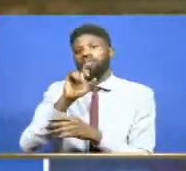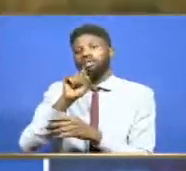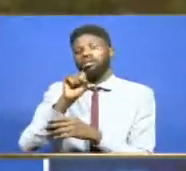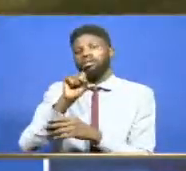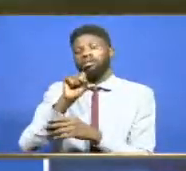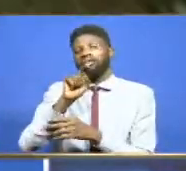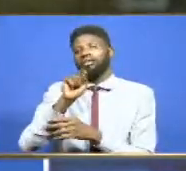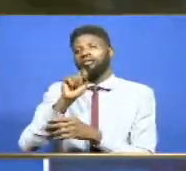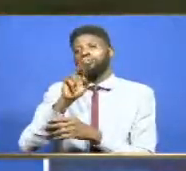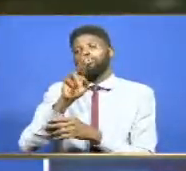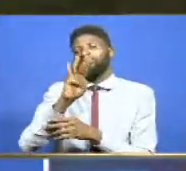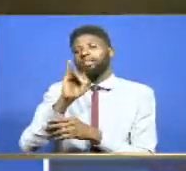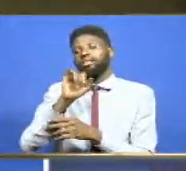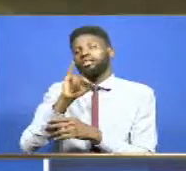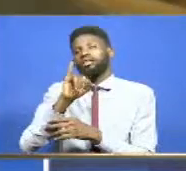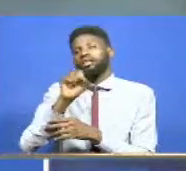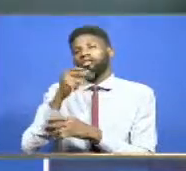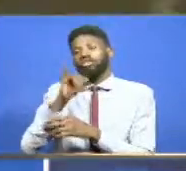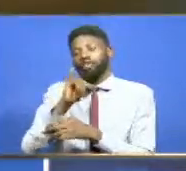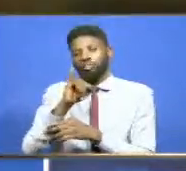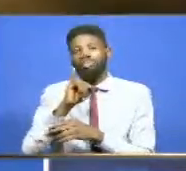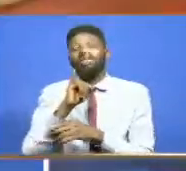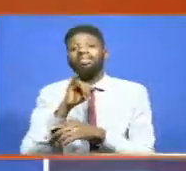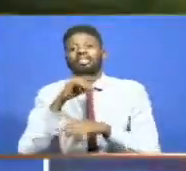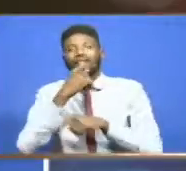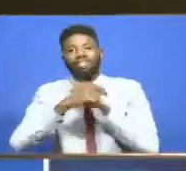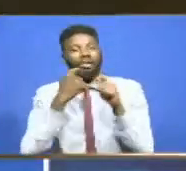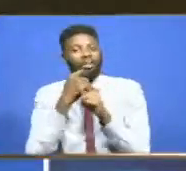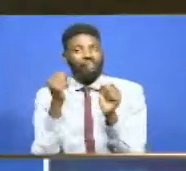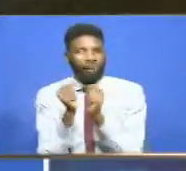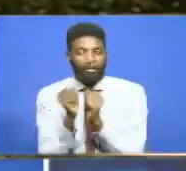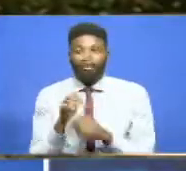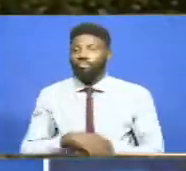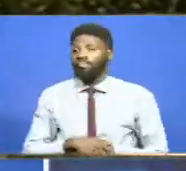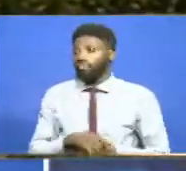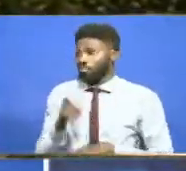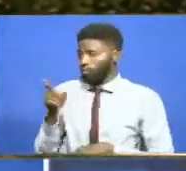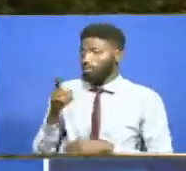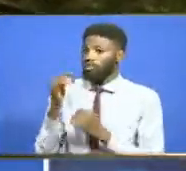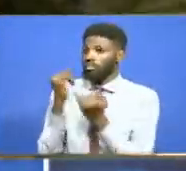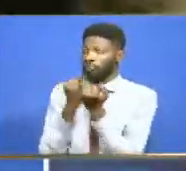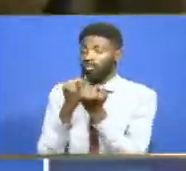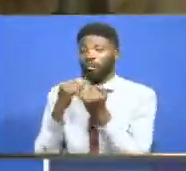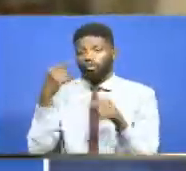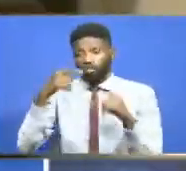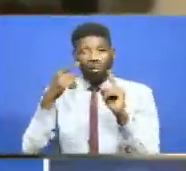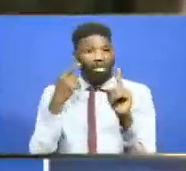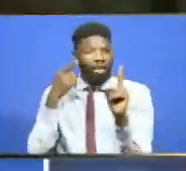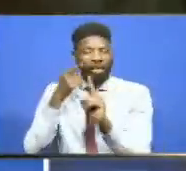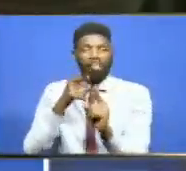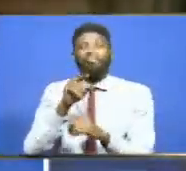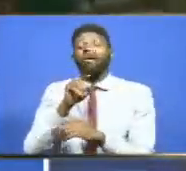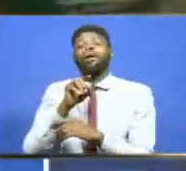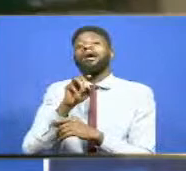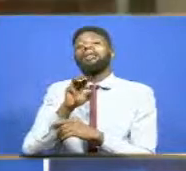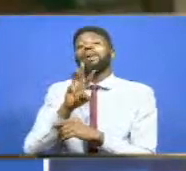10. Mashindano hayo ya mwishoni mwa juma yatatumiwa na madereva kujiandaa kwa mashindano ya WRC Safari Rally